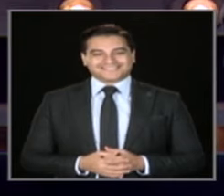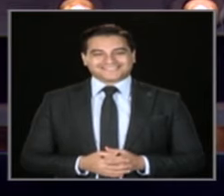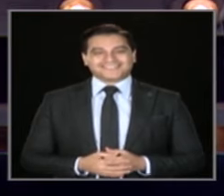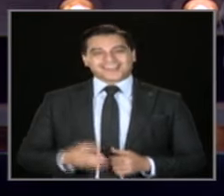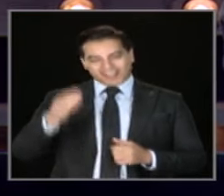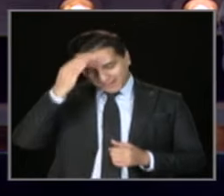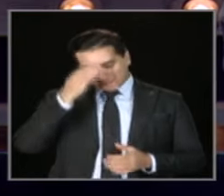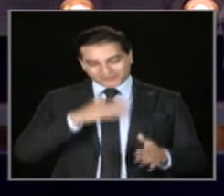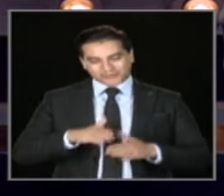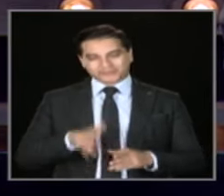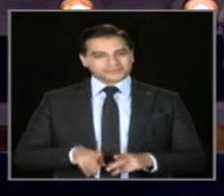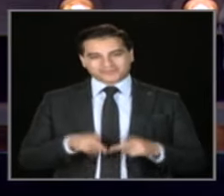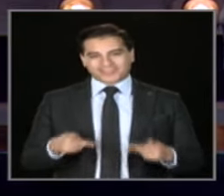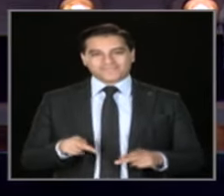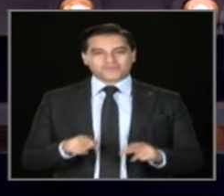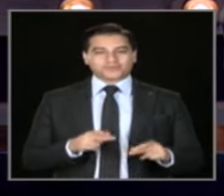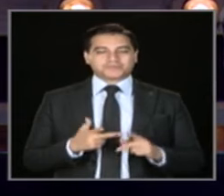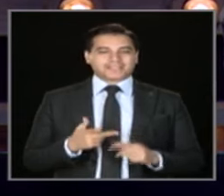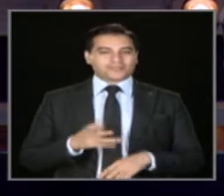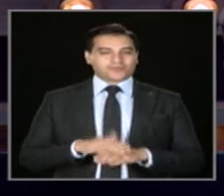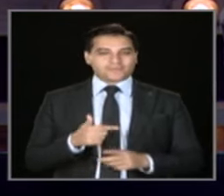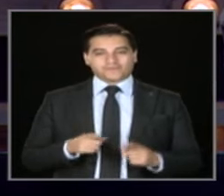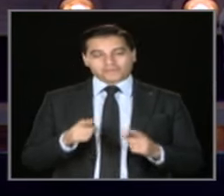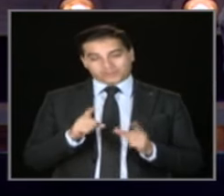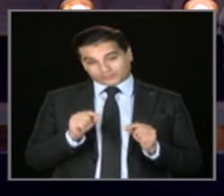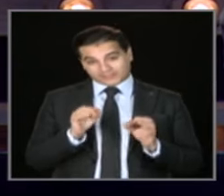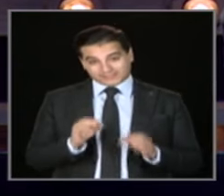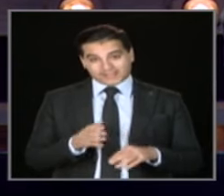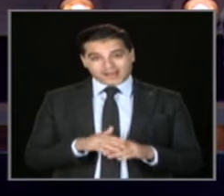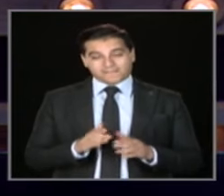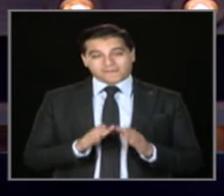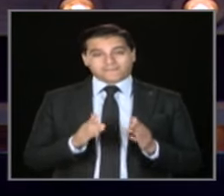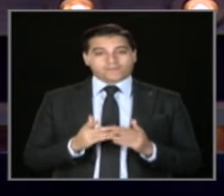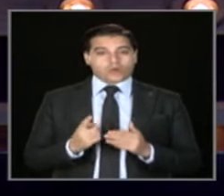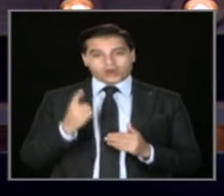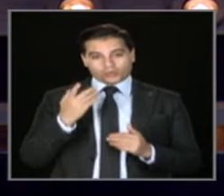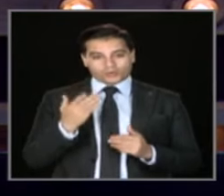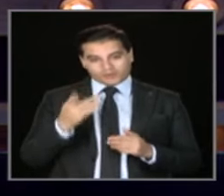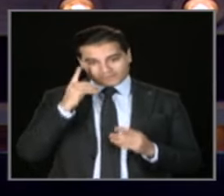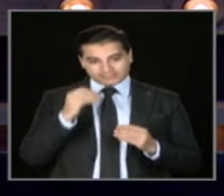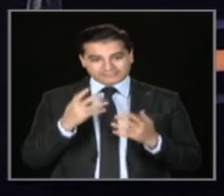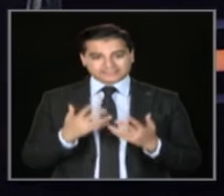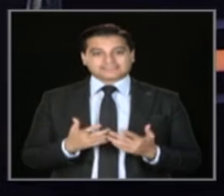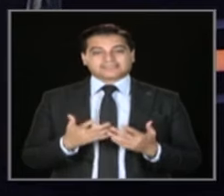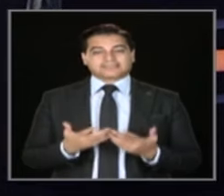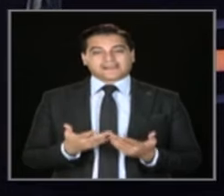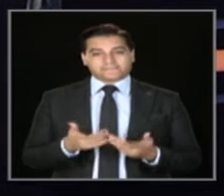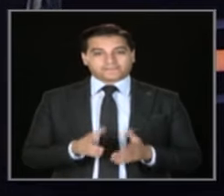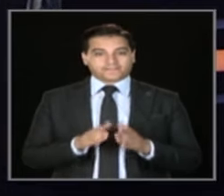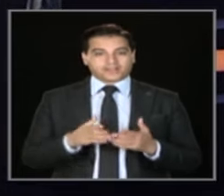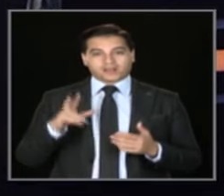العباقره قادرون باختلاف الموسم الثالث ومباراه رائعه في المجموعه الاولى وفكركم بالنتيجه